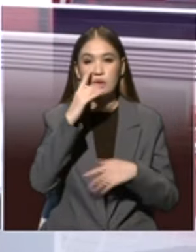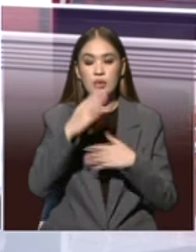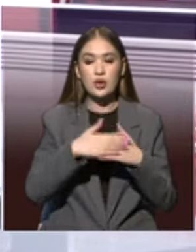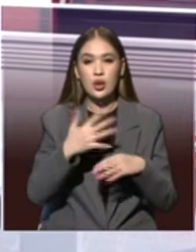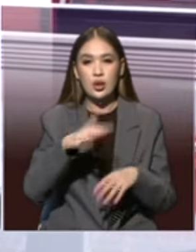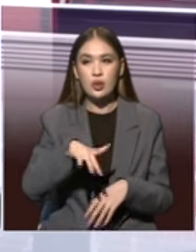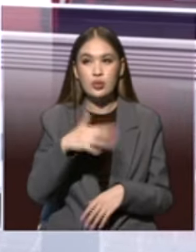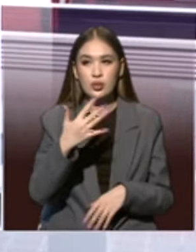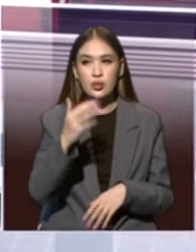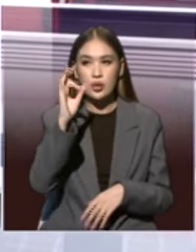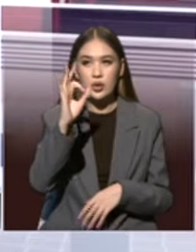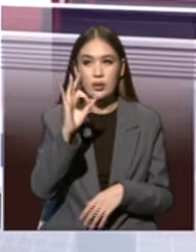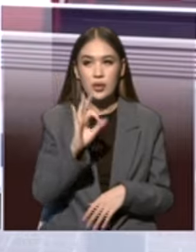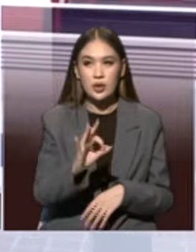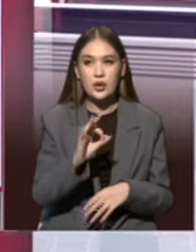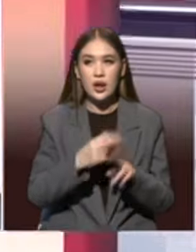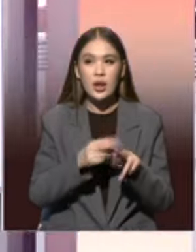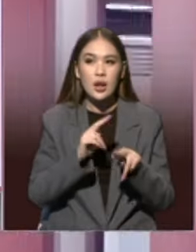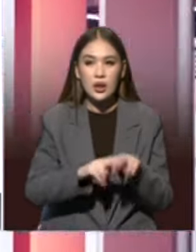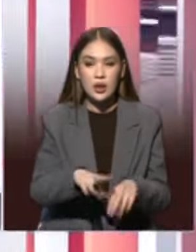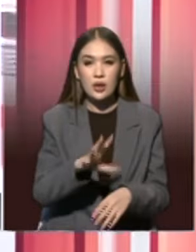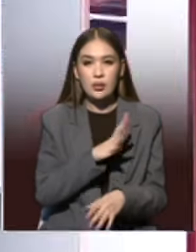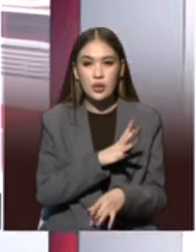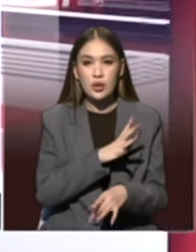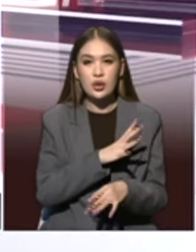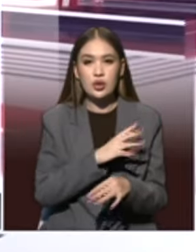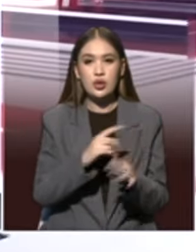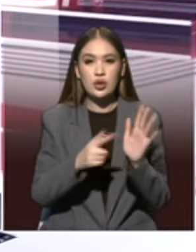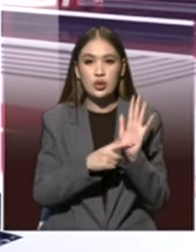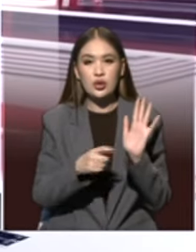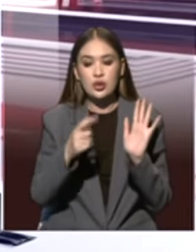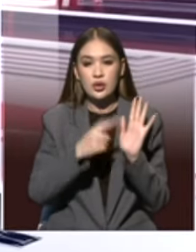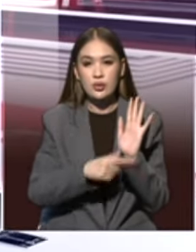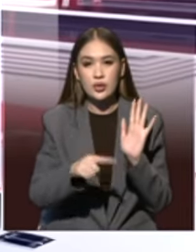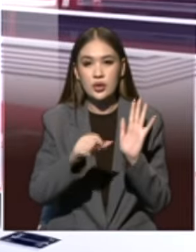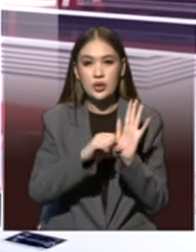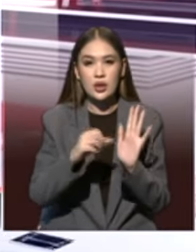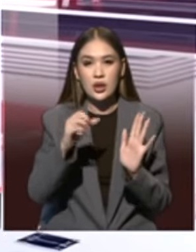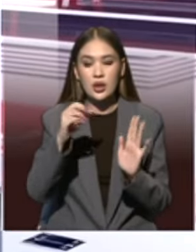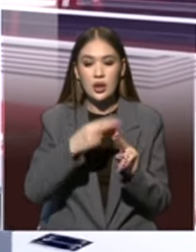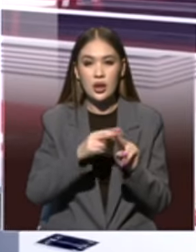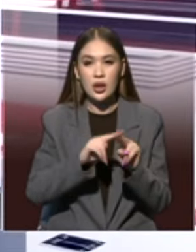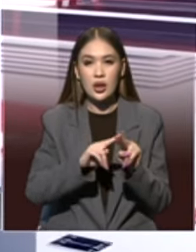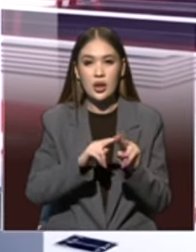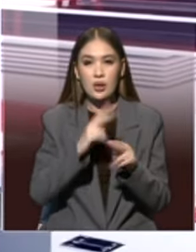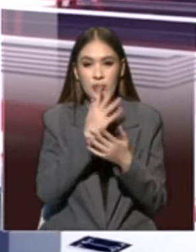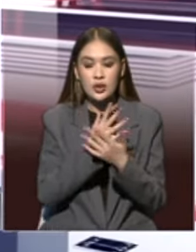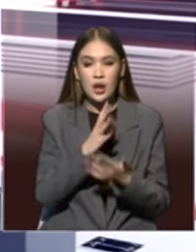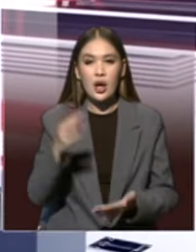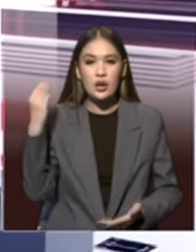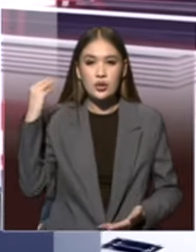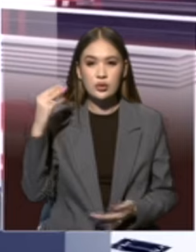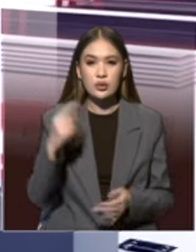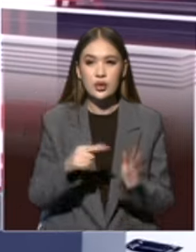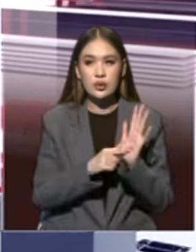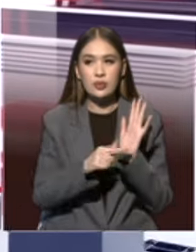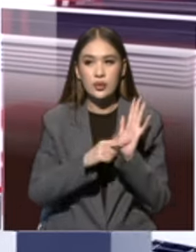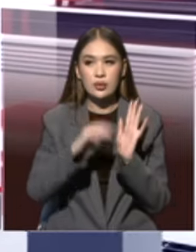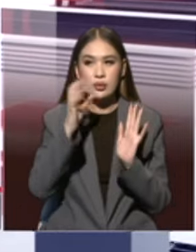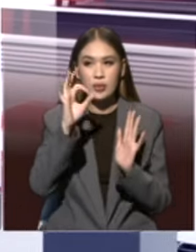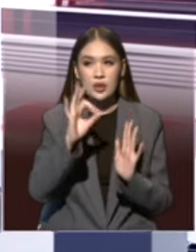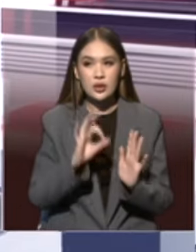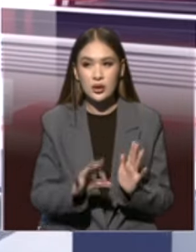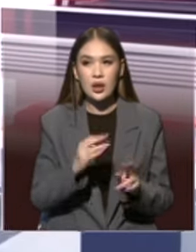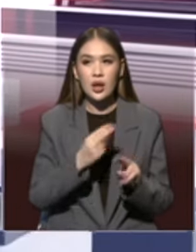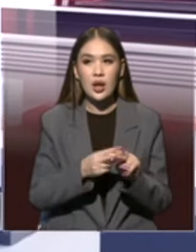атап айтқанда тек 2176 үй тексеріліп, 770 үйдің құнын бағалау жүргізілді. Ақтөбе облысындағы көрсеткіш 70%, яғни